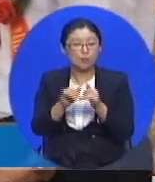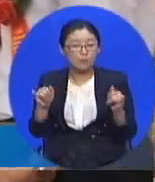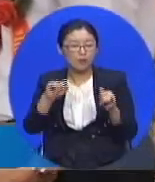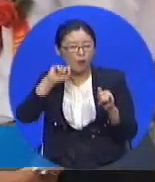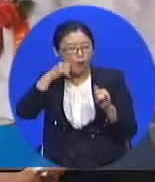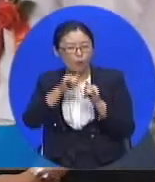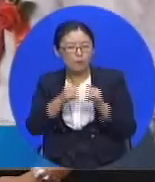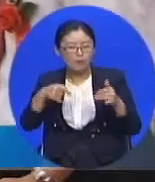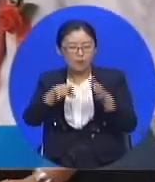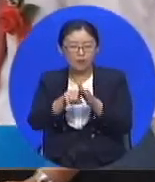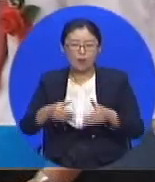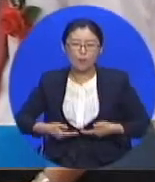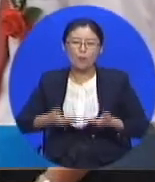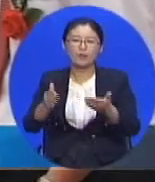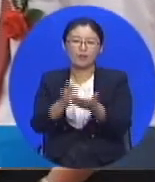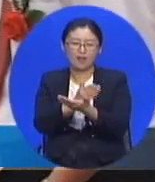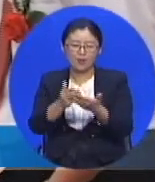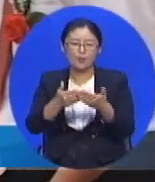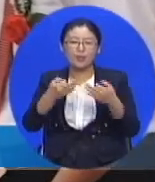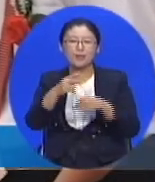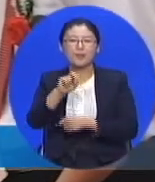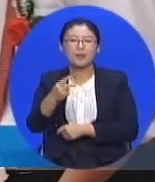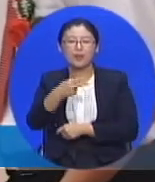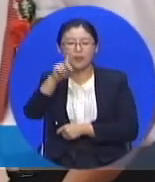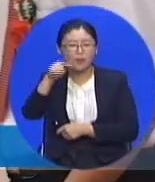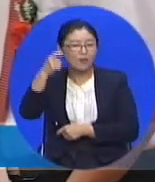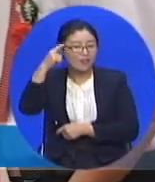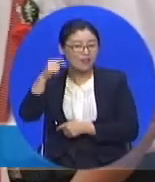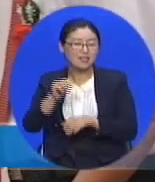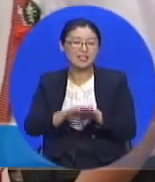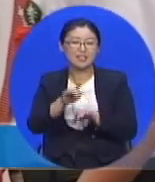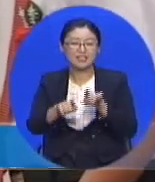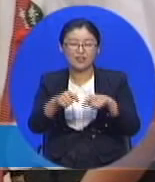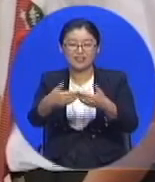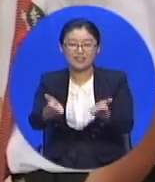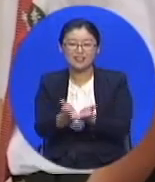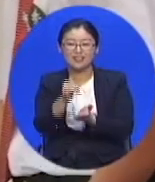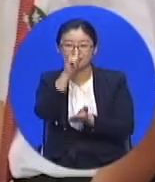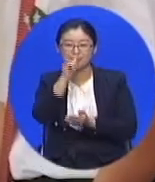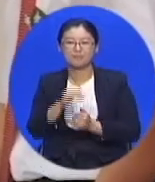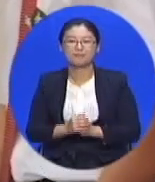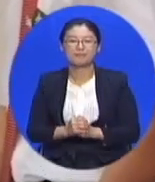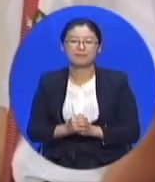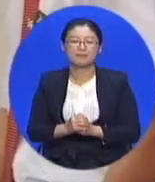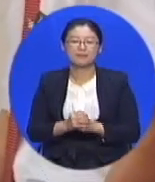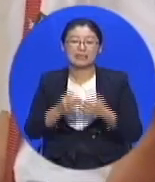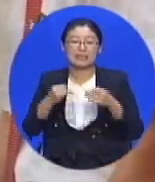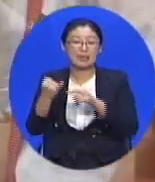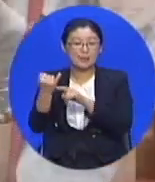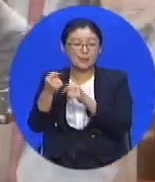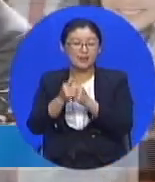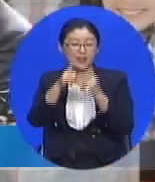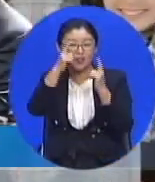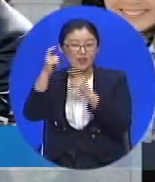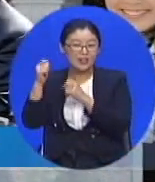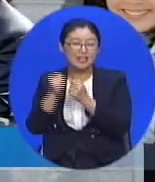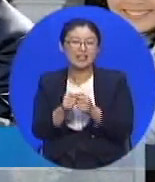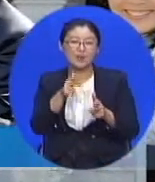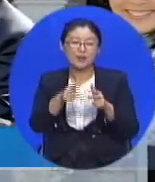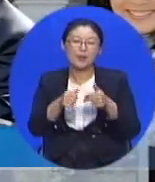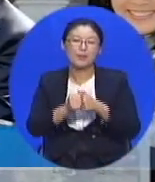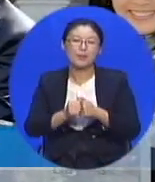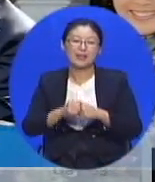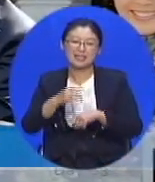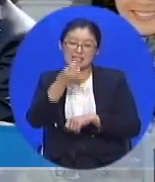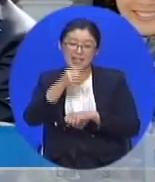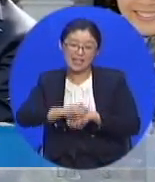이웃을 위해 봉사와 나눔으로 김만덕의 정신을 몸소 실천하고 있는 단체가 있습니다. 김만덕 기념사업회에서는 만섬 쌀쌓기